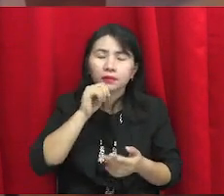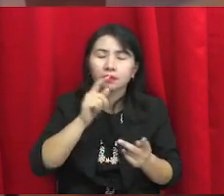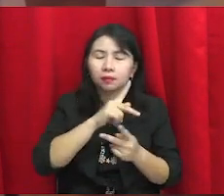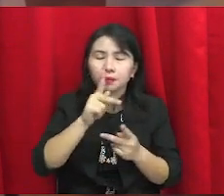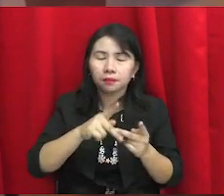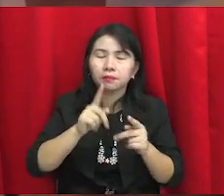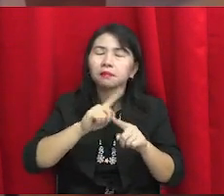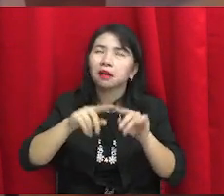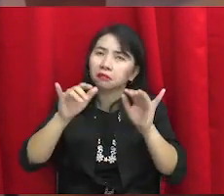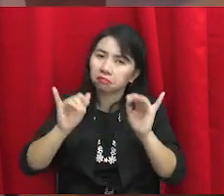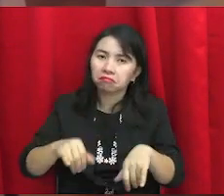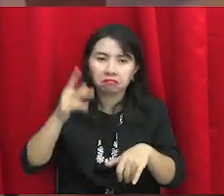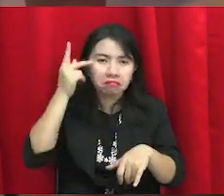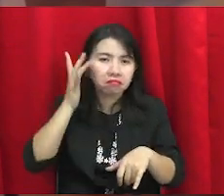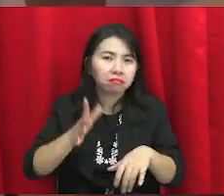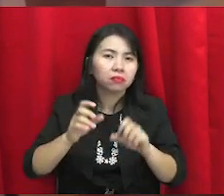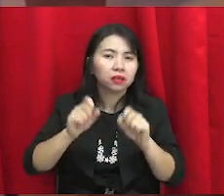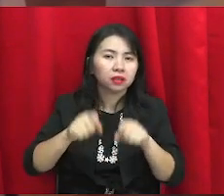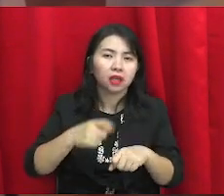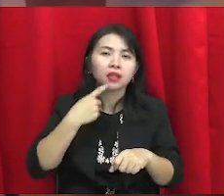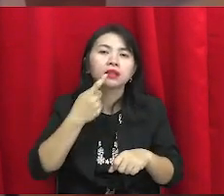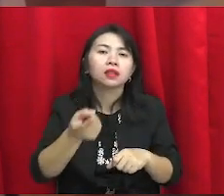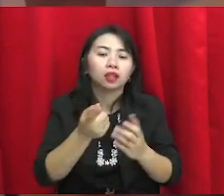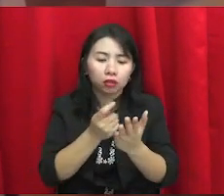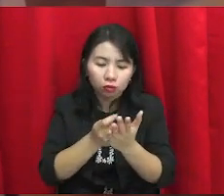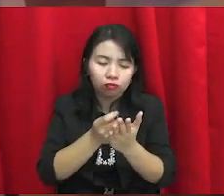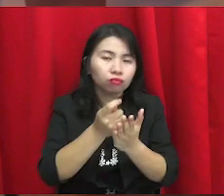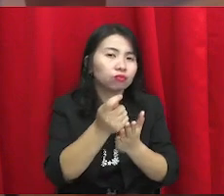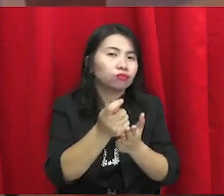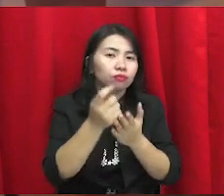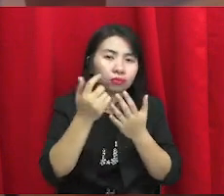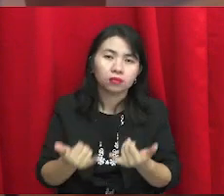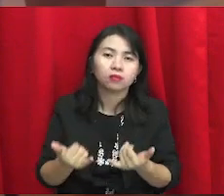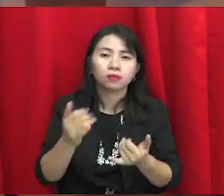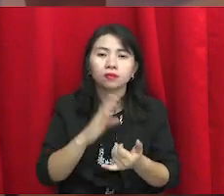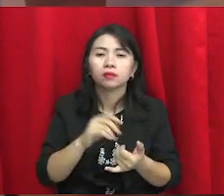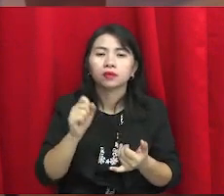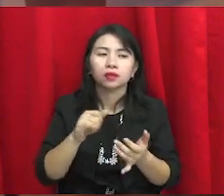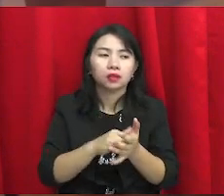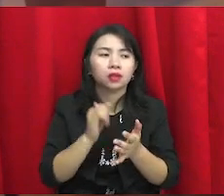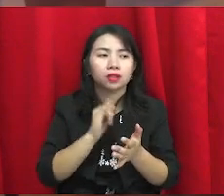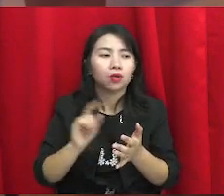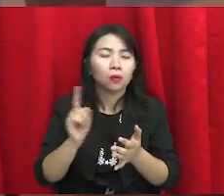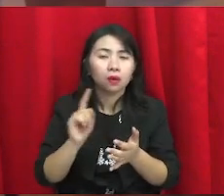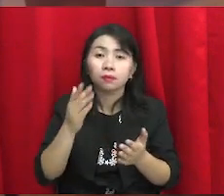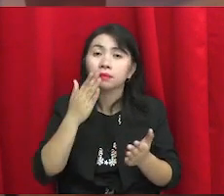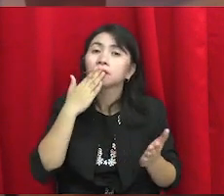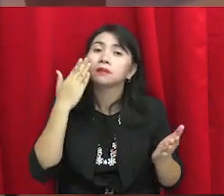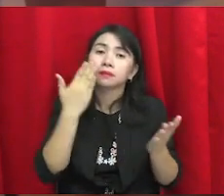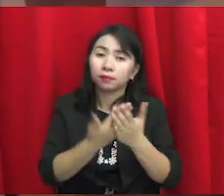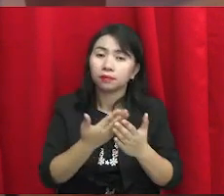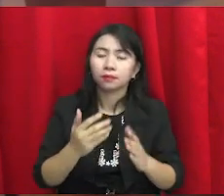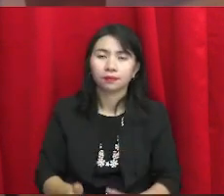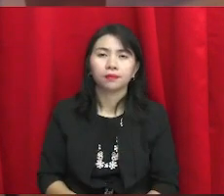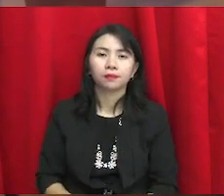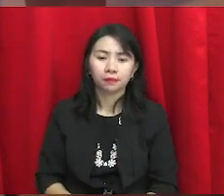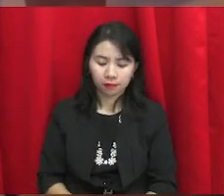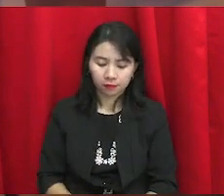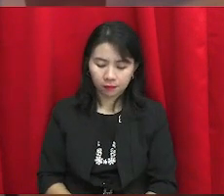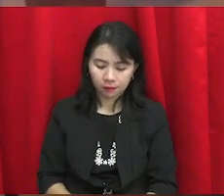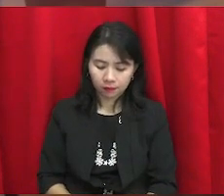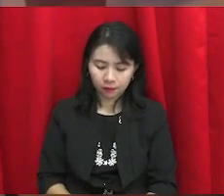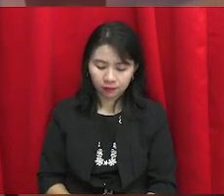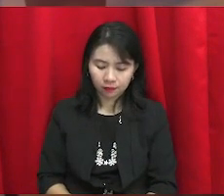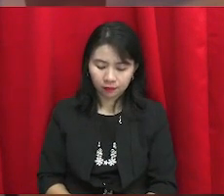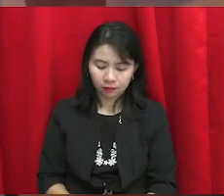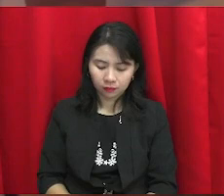rin ng totoo. Yeah. Amen, sir. Yun ang maganda doon. At least